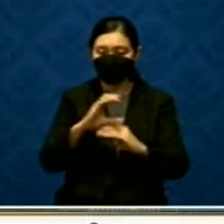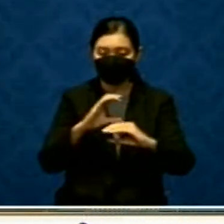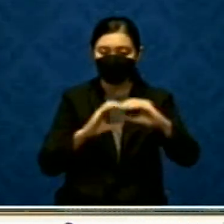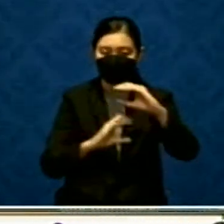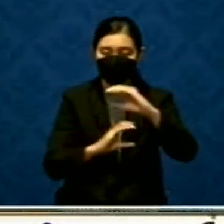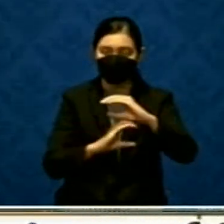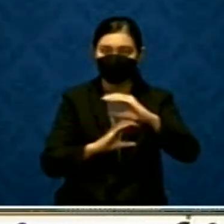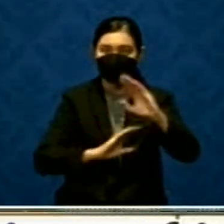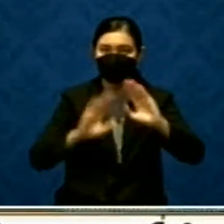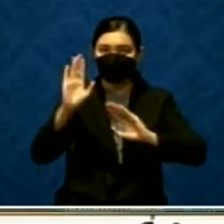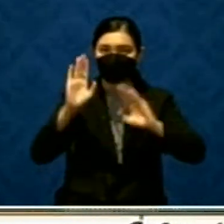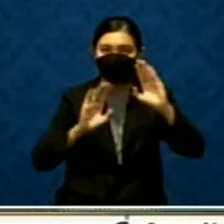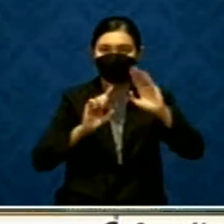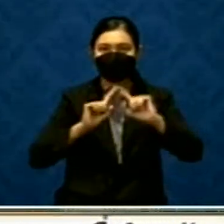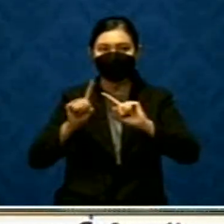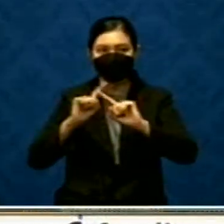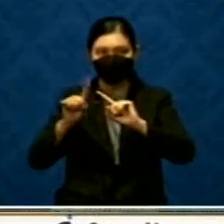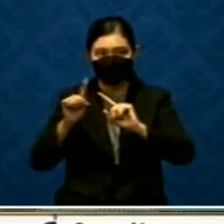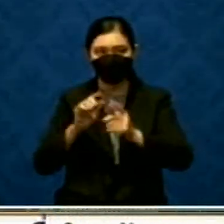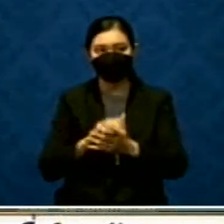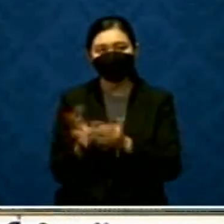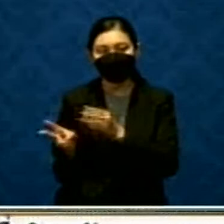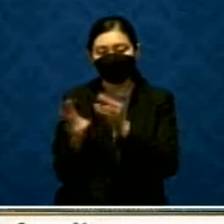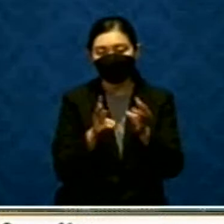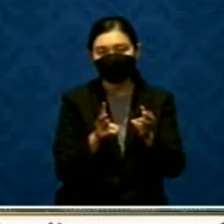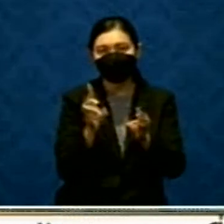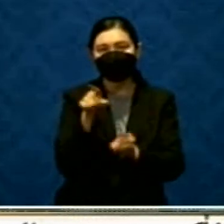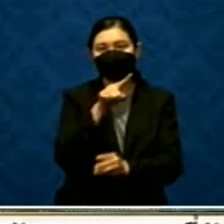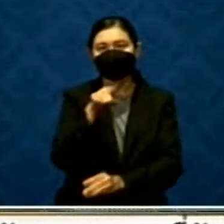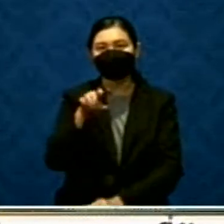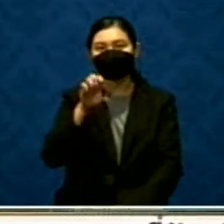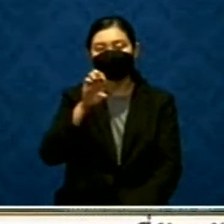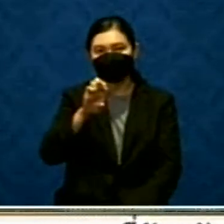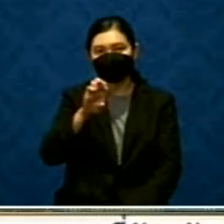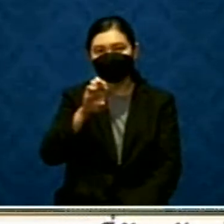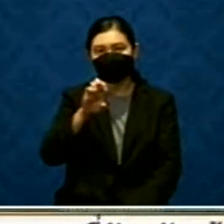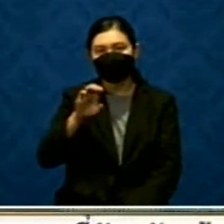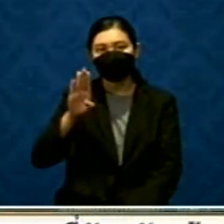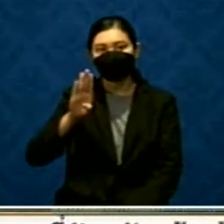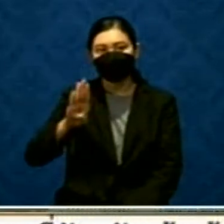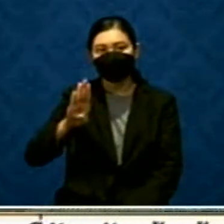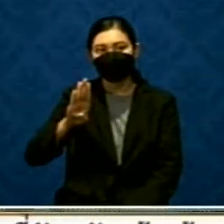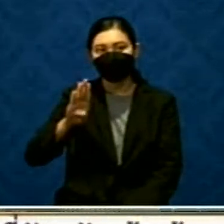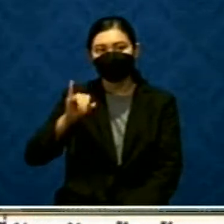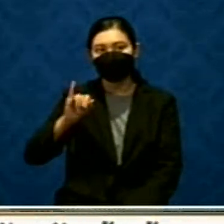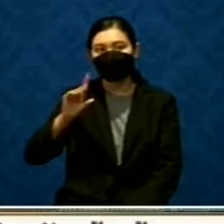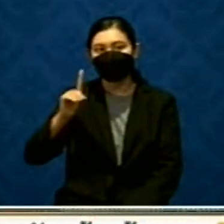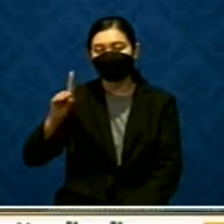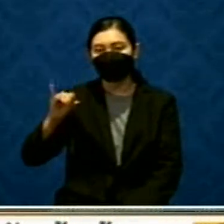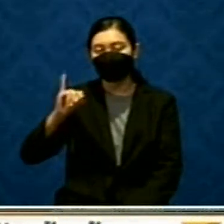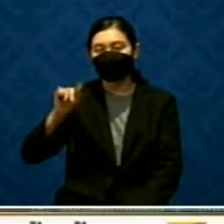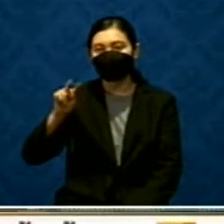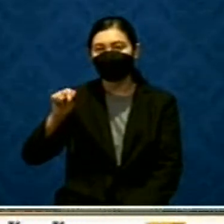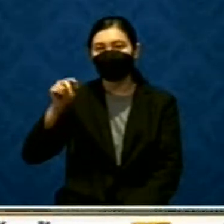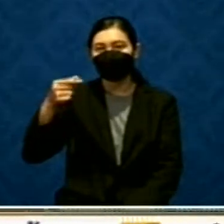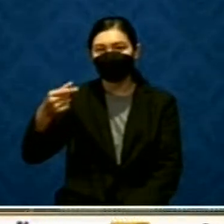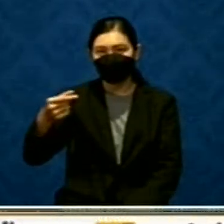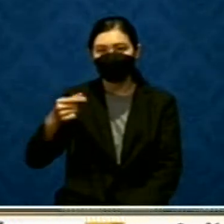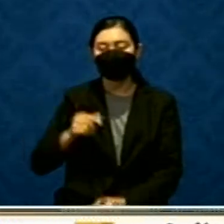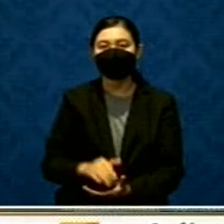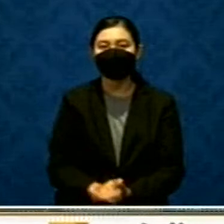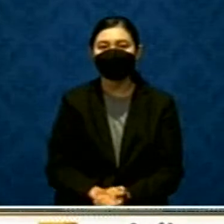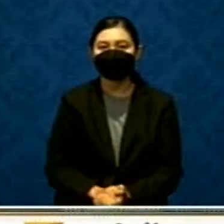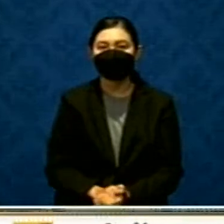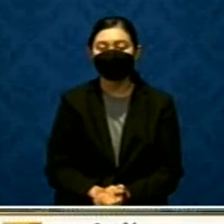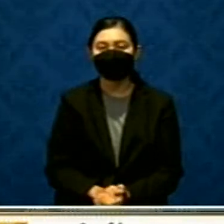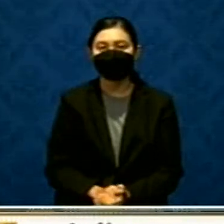เราใช้วิธีการ e-bidding ซึ่งดำเนินการโดยกรมบัญชีกลางกระทรวงการคลังนะครับก็เป็นหลักการปฏิบัติในการประ